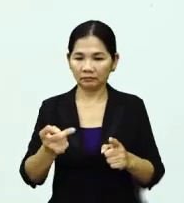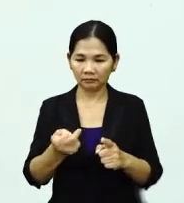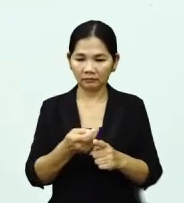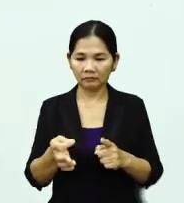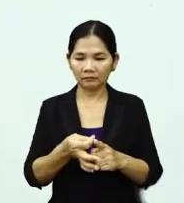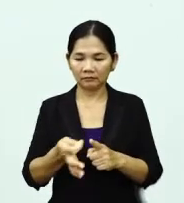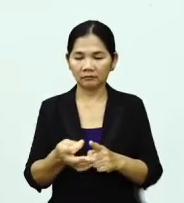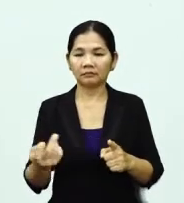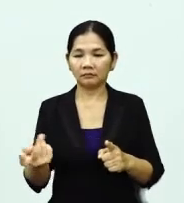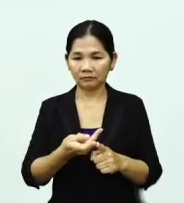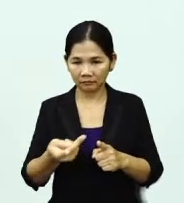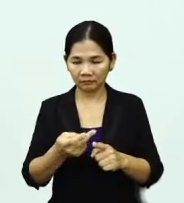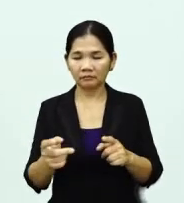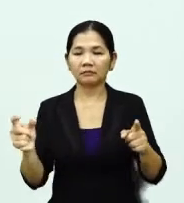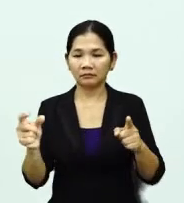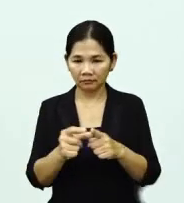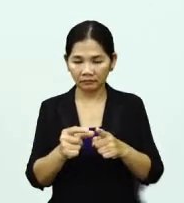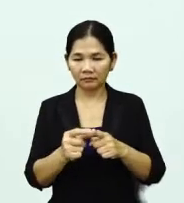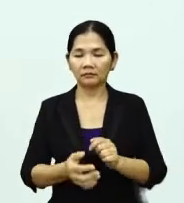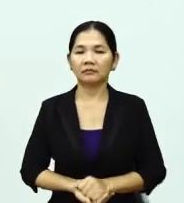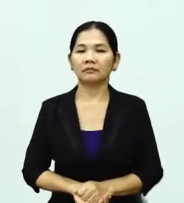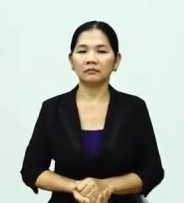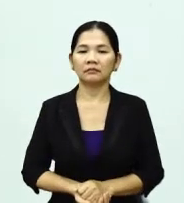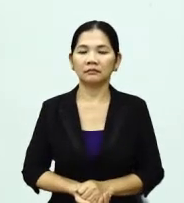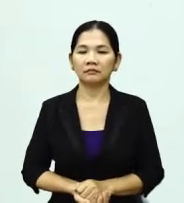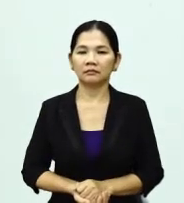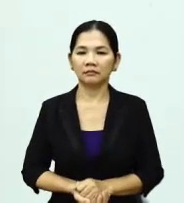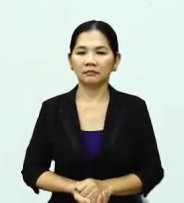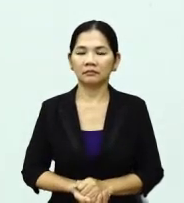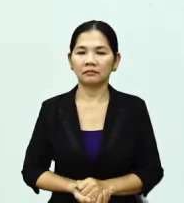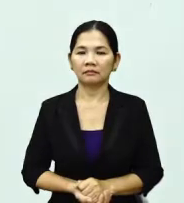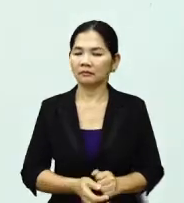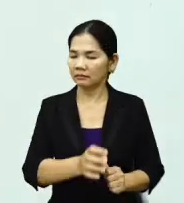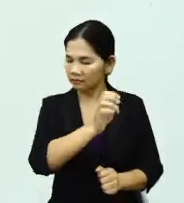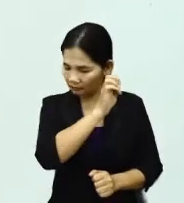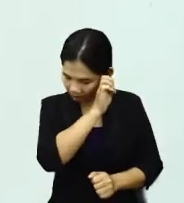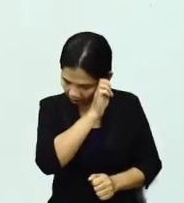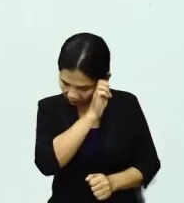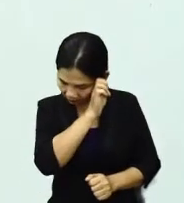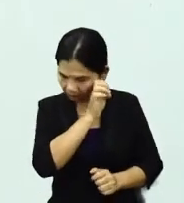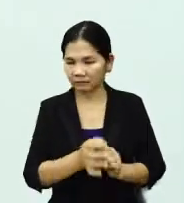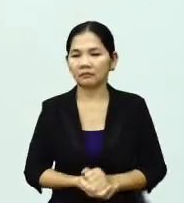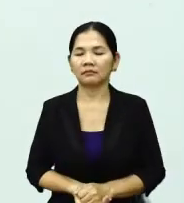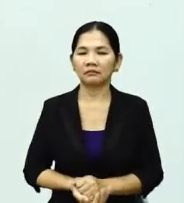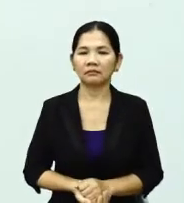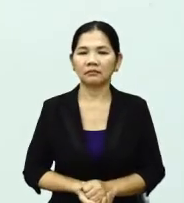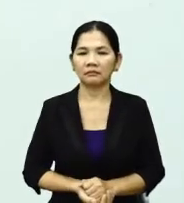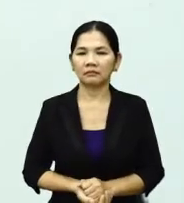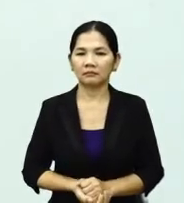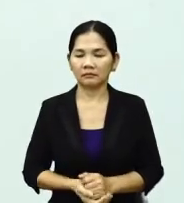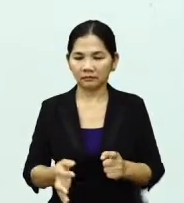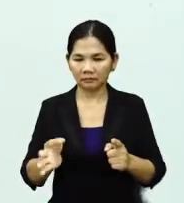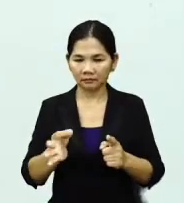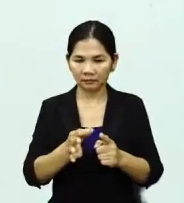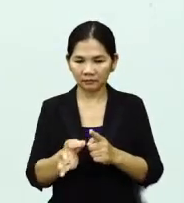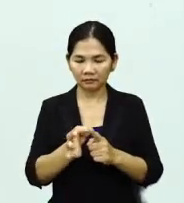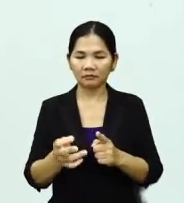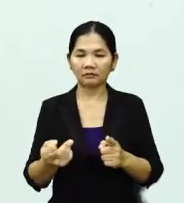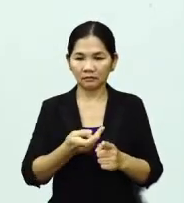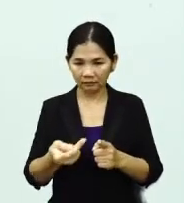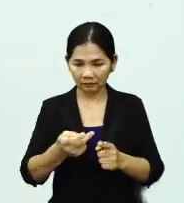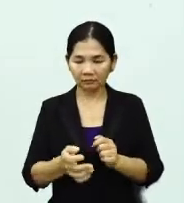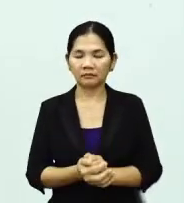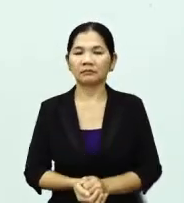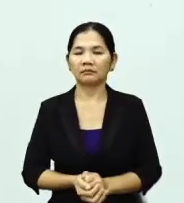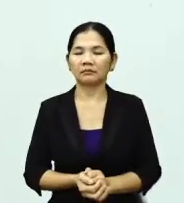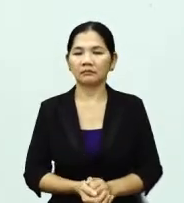về quá trình nạ sạp nâng bí nấp trìa mà đoàn tên nó có bấy cho